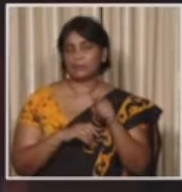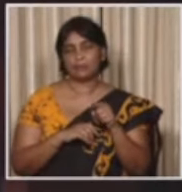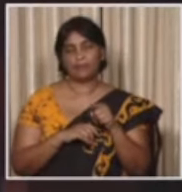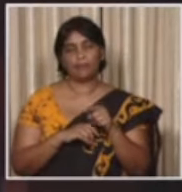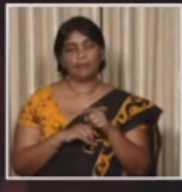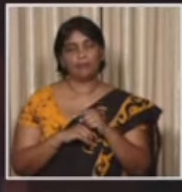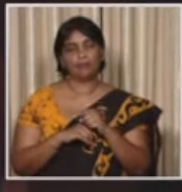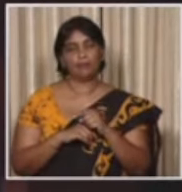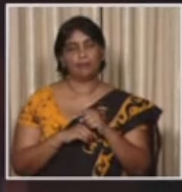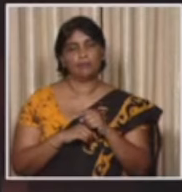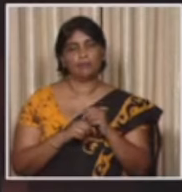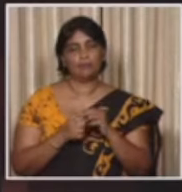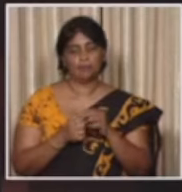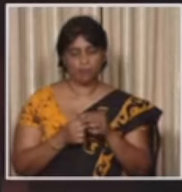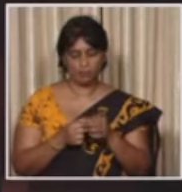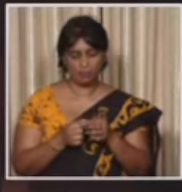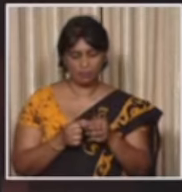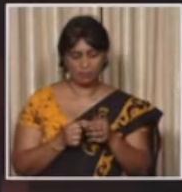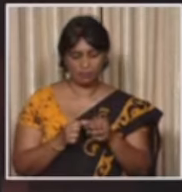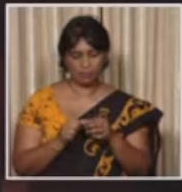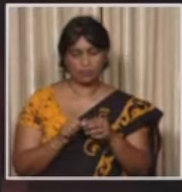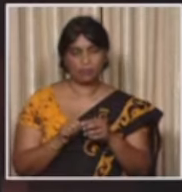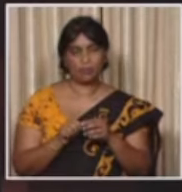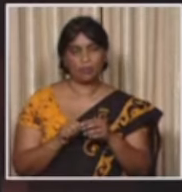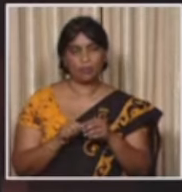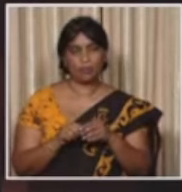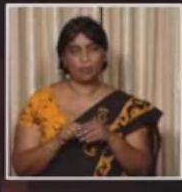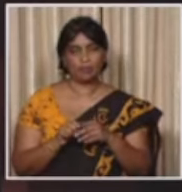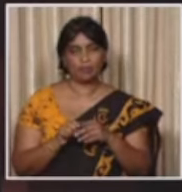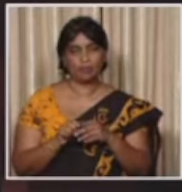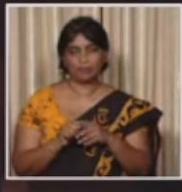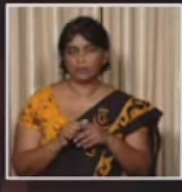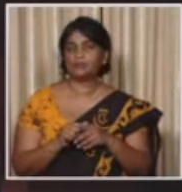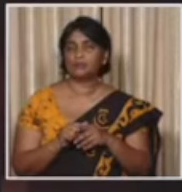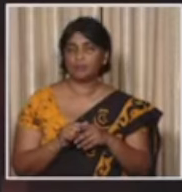ප්‍රකාශය, "I am a slow walker, but I never walk back."